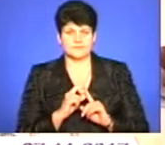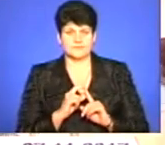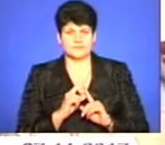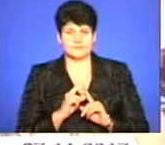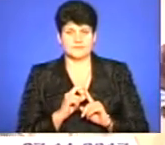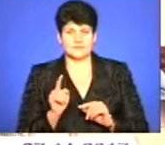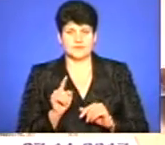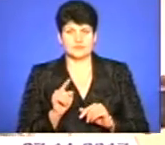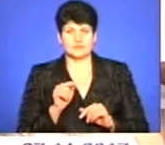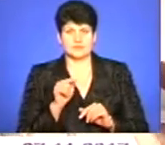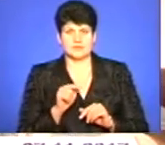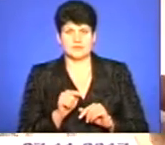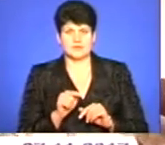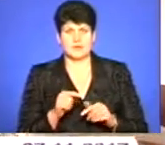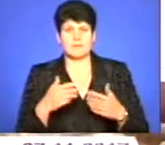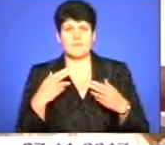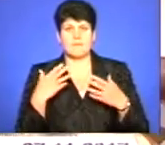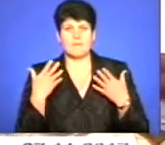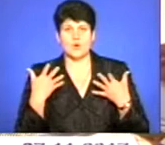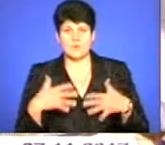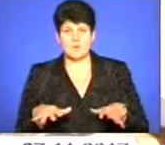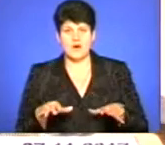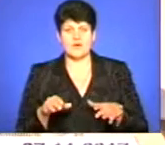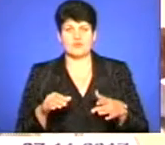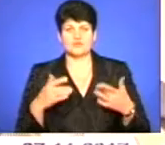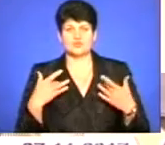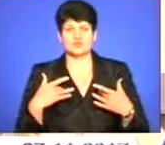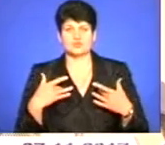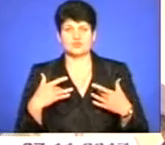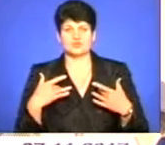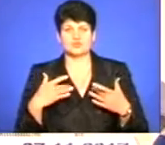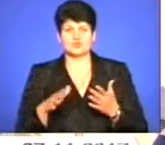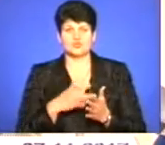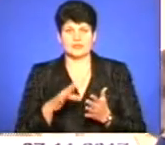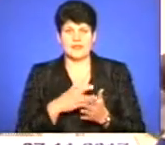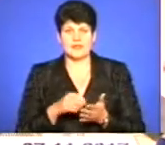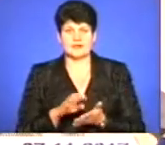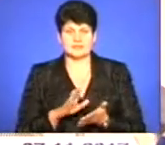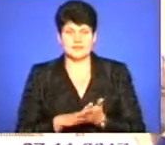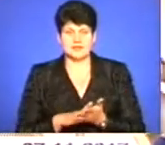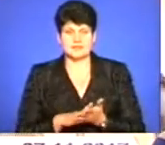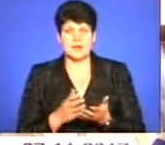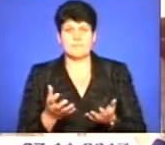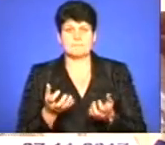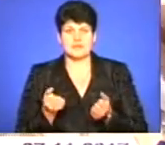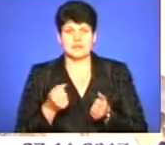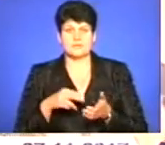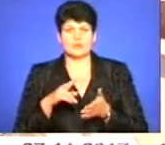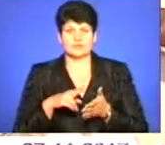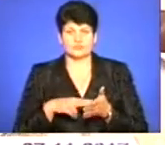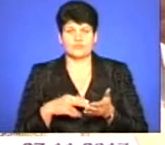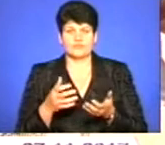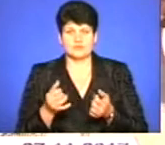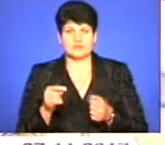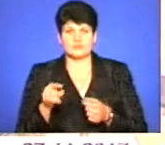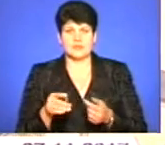відповідь, що в них пропадає журнал реєстрації звільнених, а прийнятих вони з податкової взяли витяг з податкової,